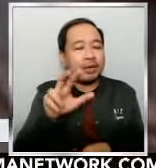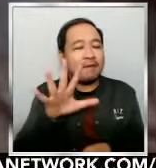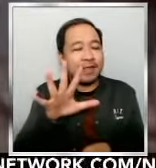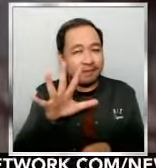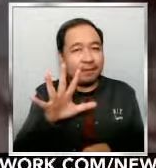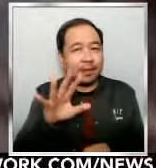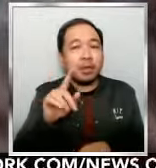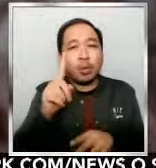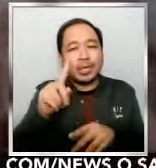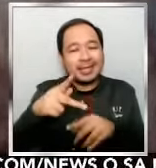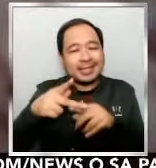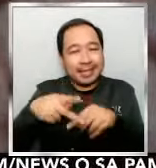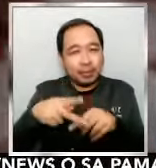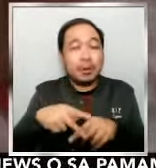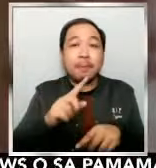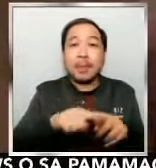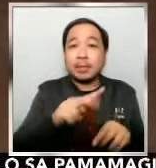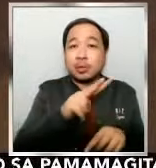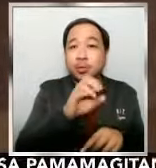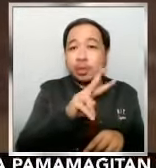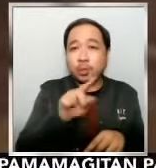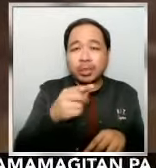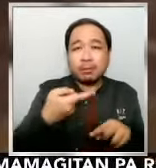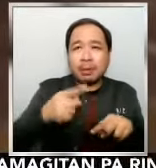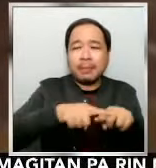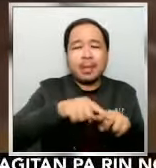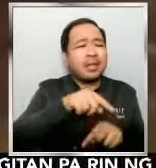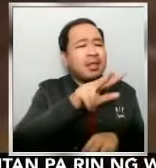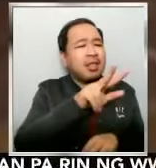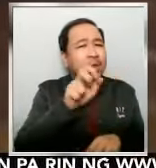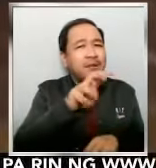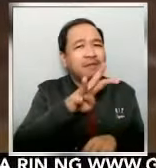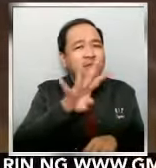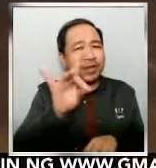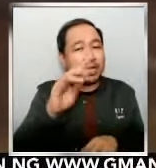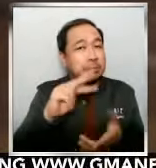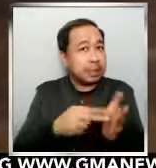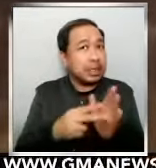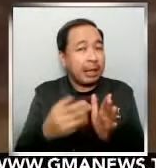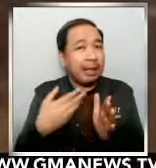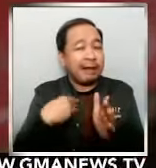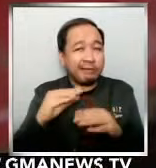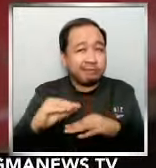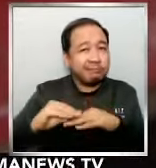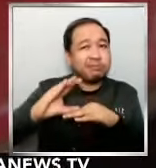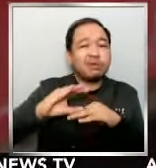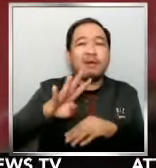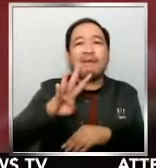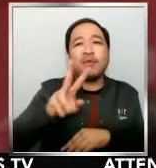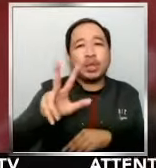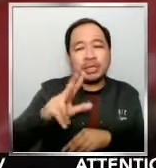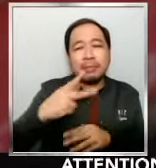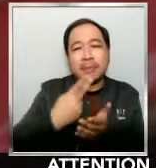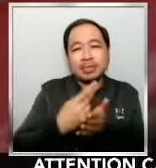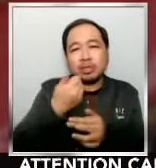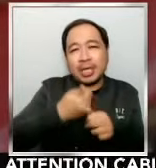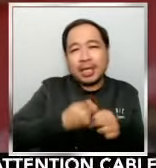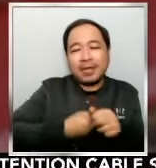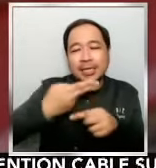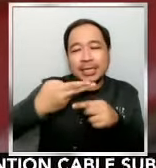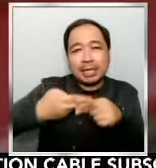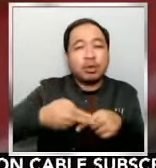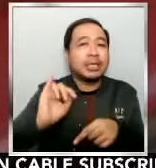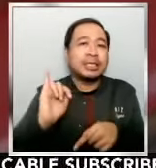2021, umabot ito sa 348 o mas mataas ng 43 pesos kada kilo. Katumbas na ito ng isang kilong bigas sa